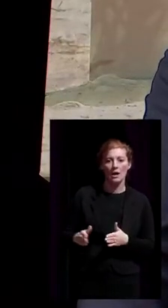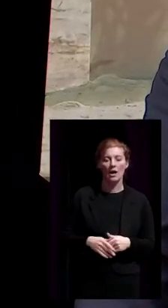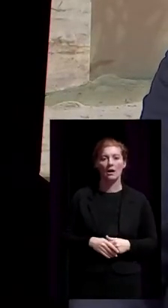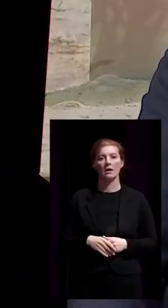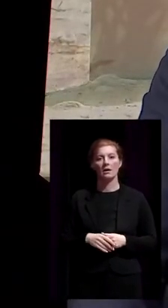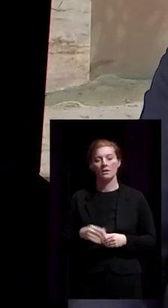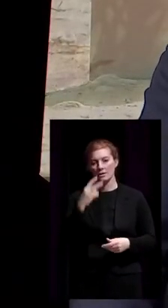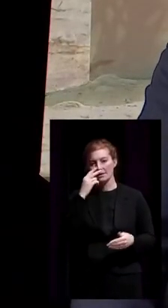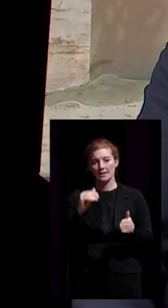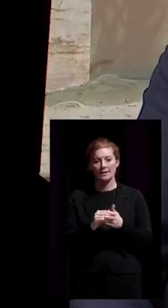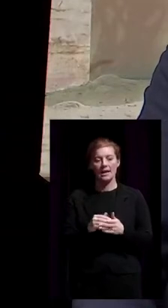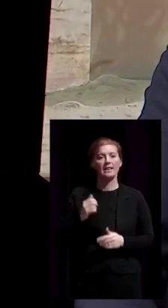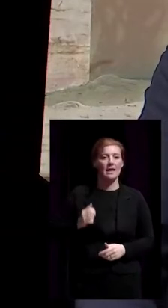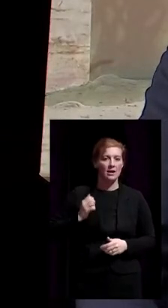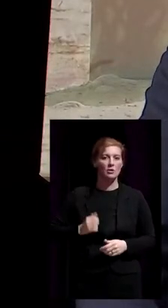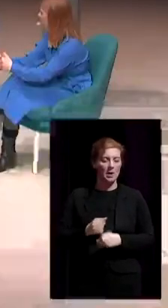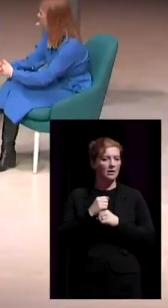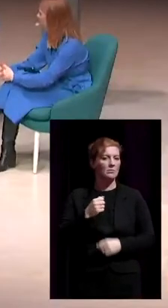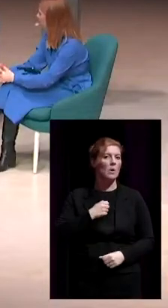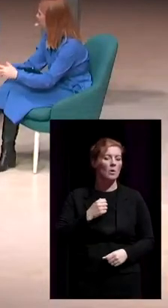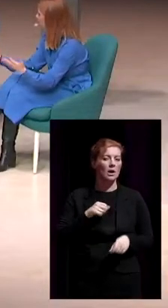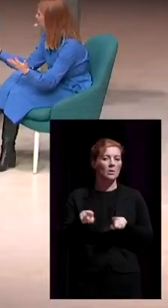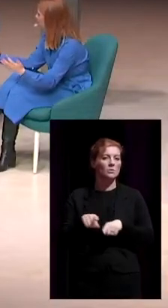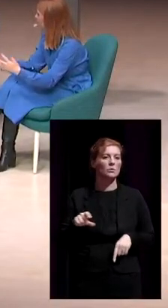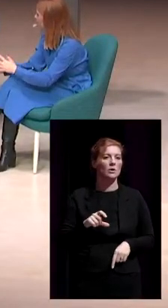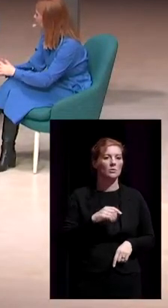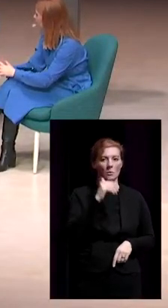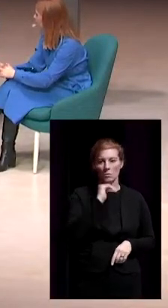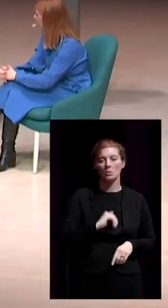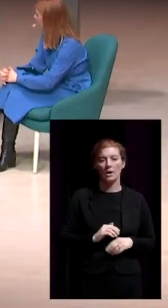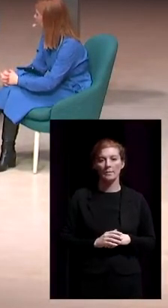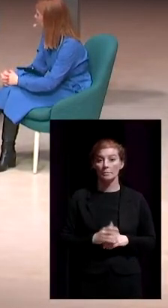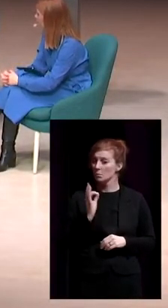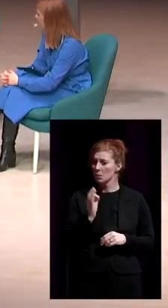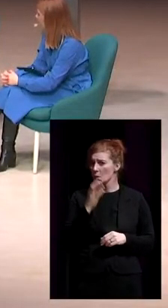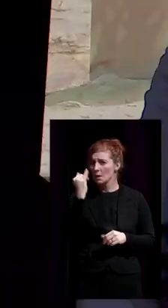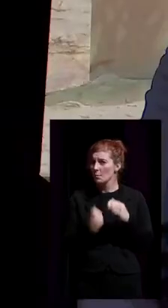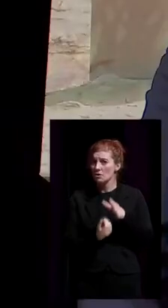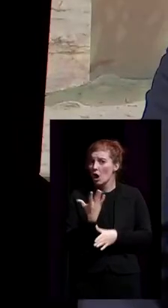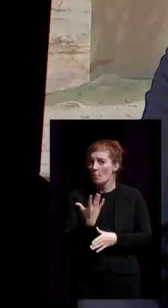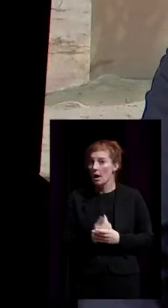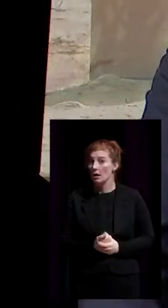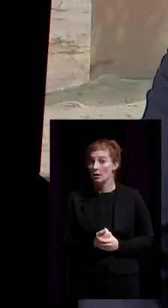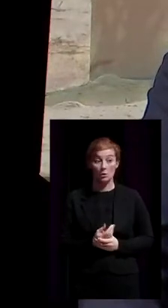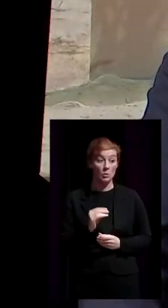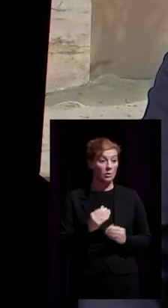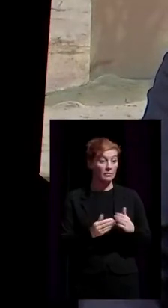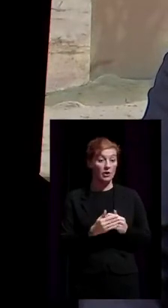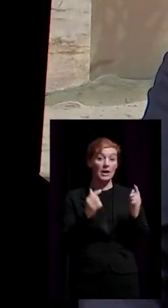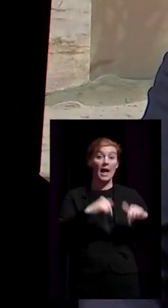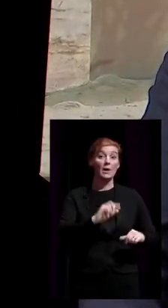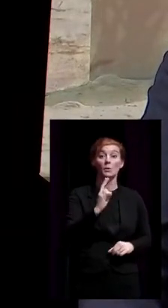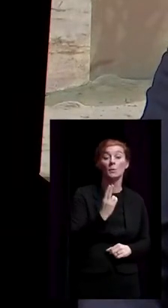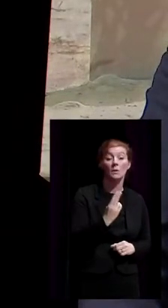facilitera engagemanget hos unga och barn. Och engagemang är det viktigt. Hur kan man skapa engagemang? Vi skapar engagemang här och nu. Och